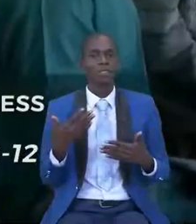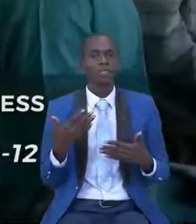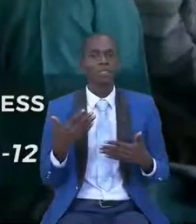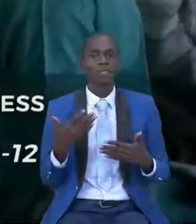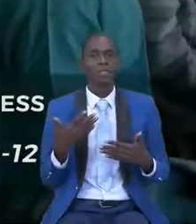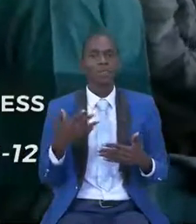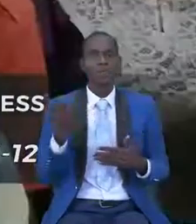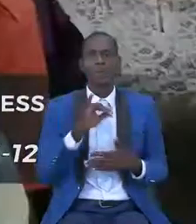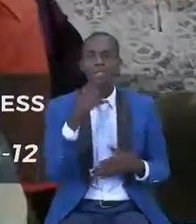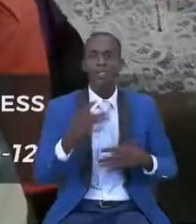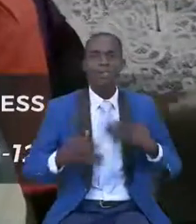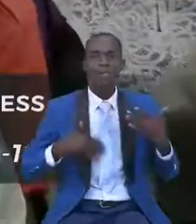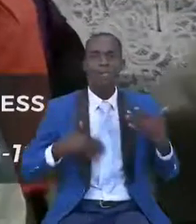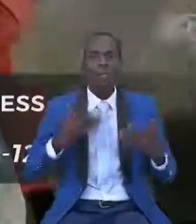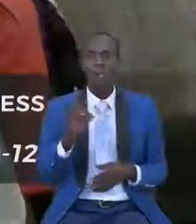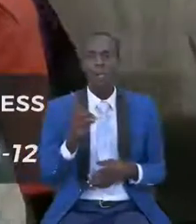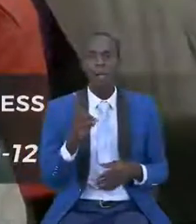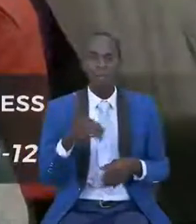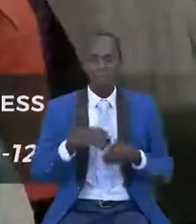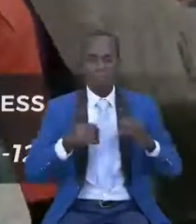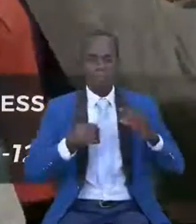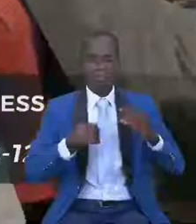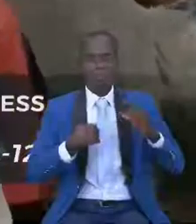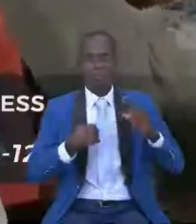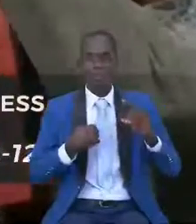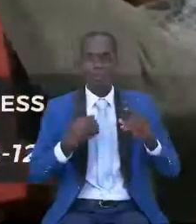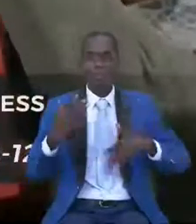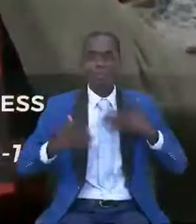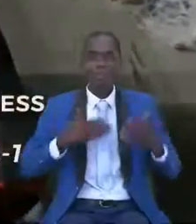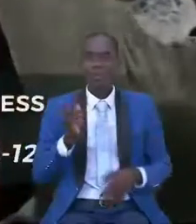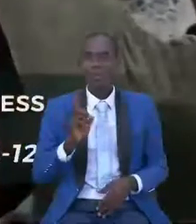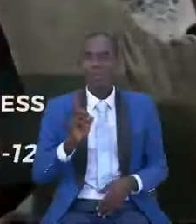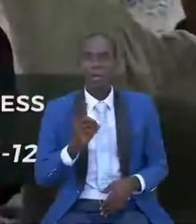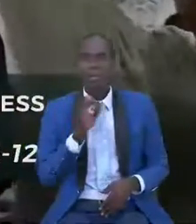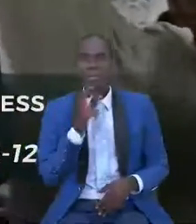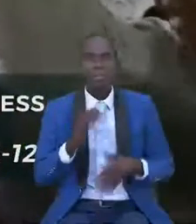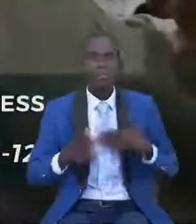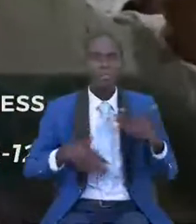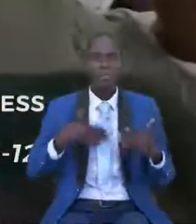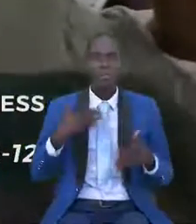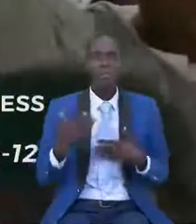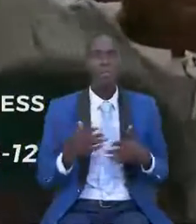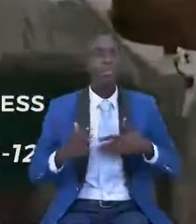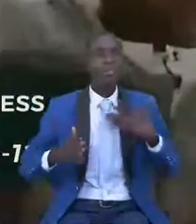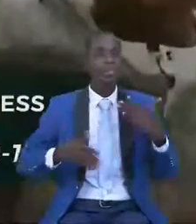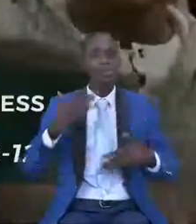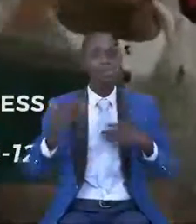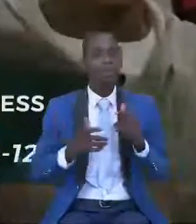Où est la joie? La joie. La joie ineffable.